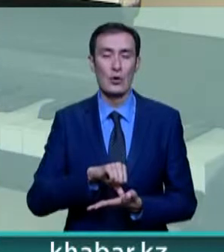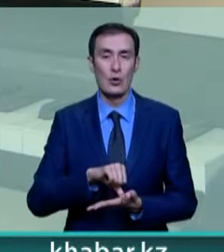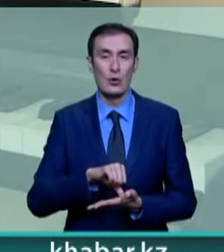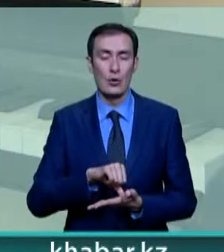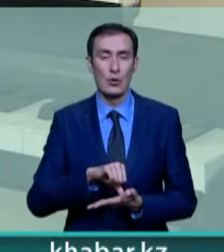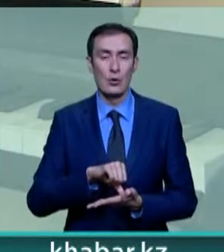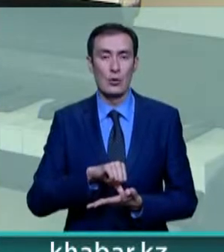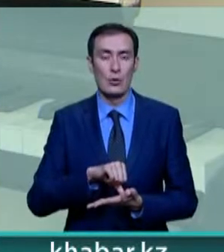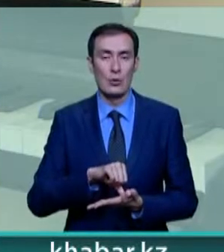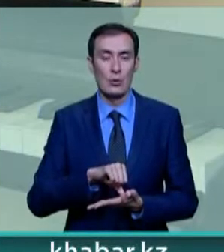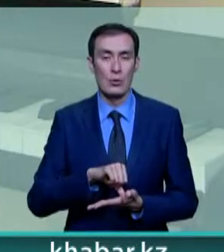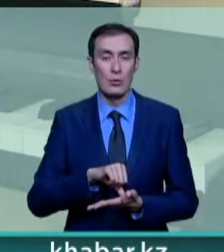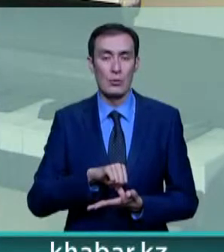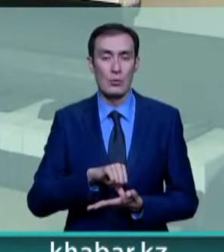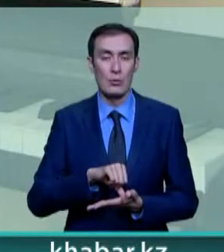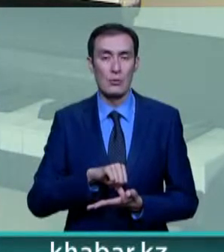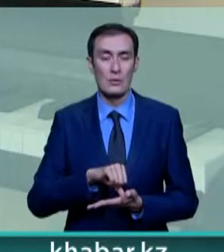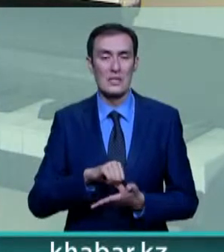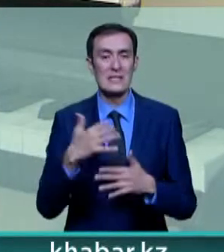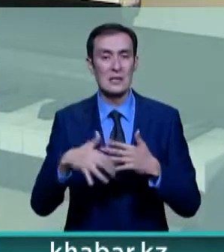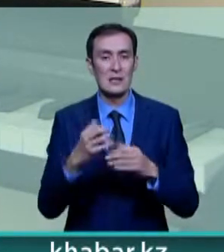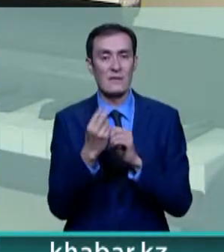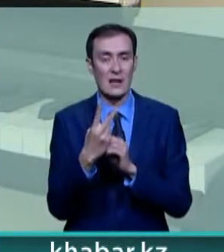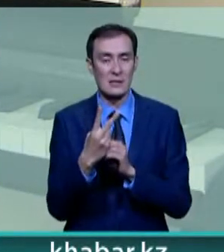Ну, я имею в виду по там, 12-ку.